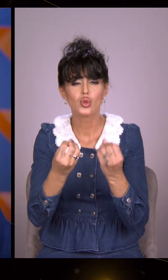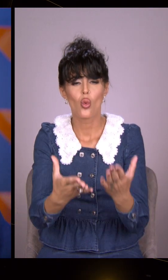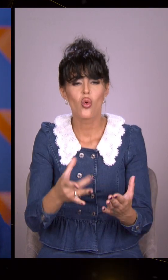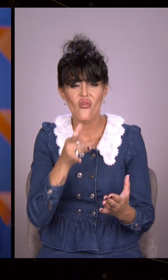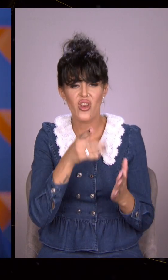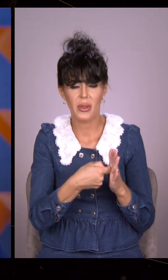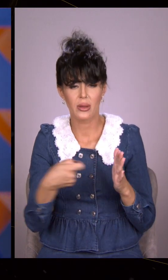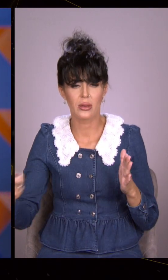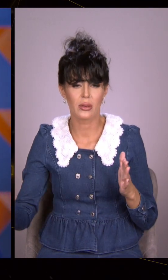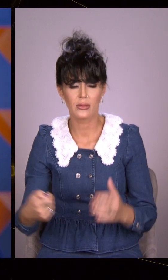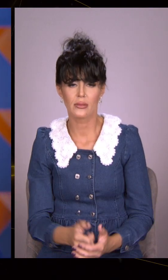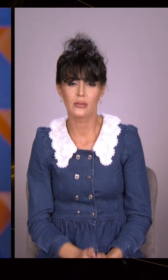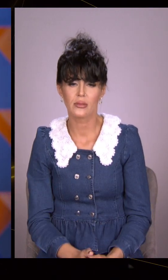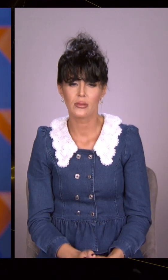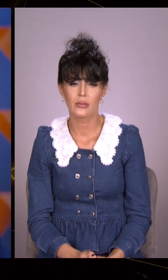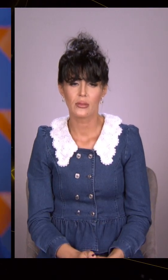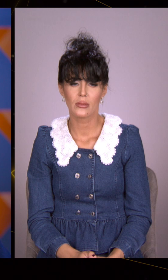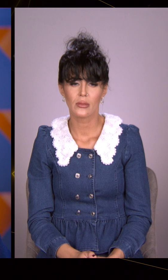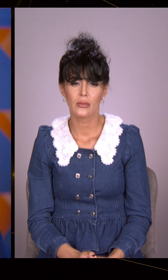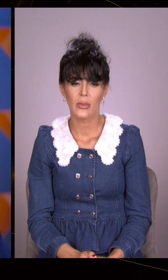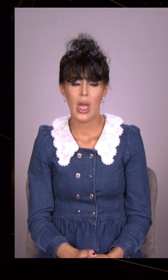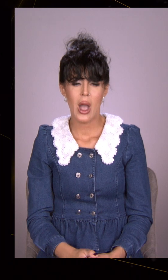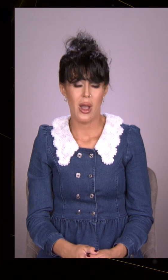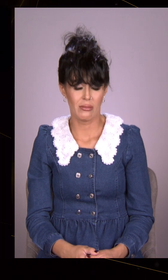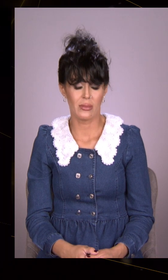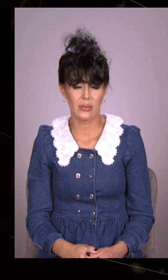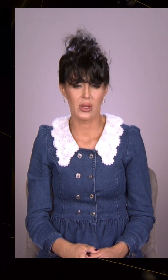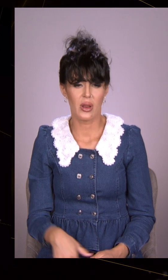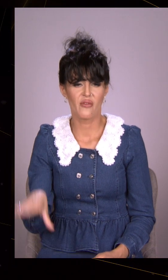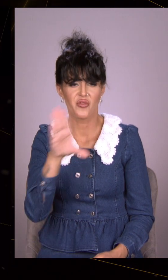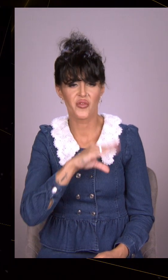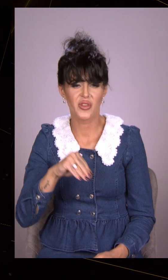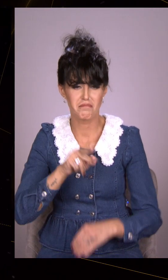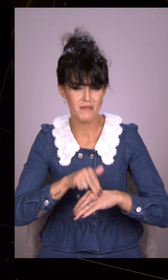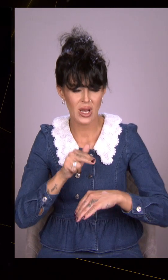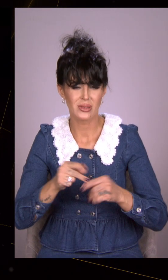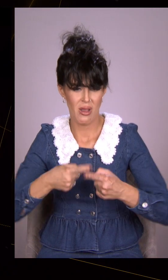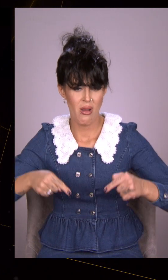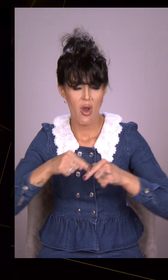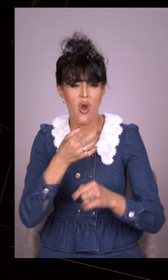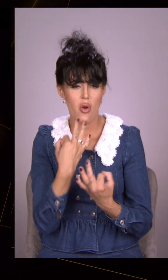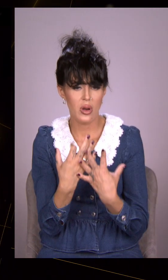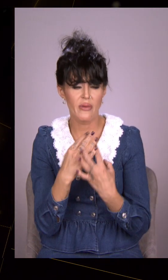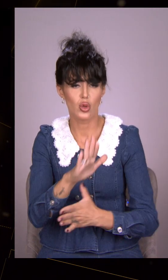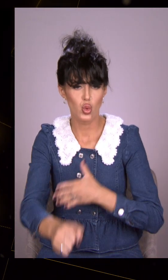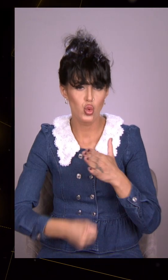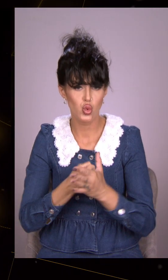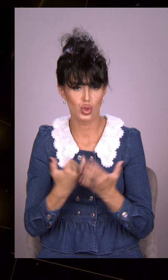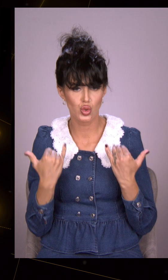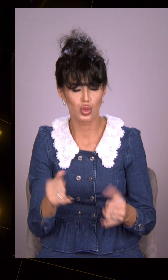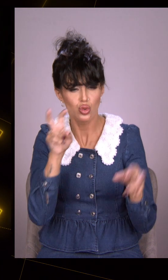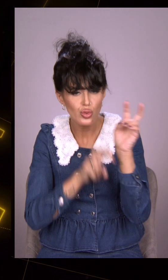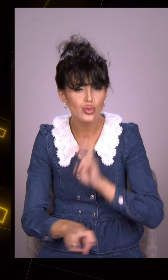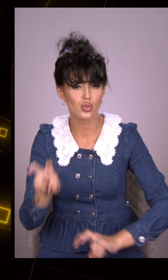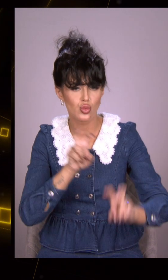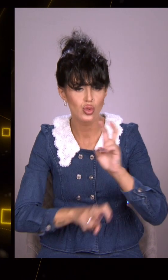Ой. Я так розумію, як мені слідчий сказав, то і досі тривають. Все, що там було, як, ну, як мені слідчий